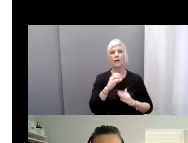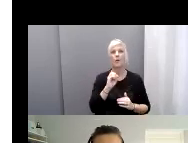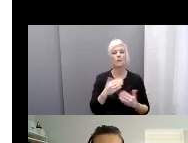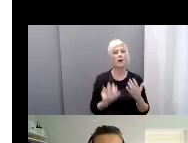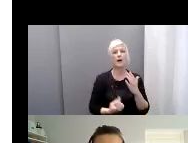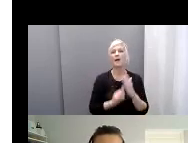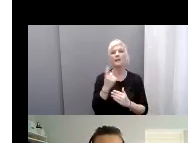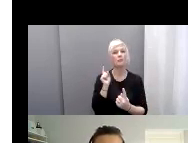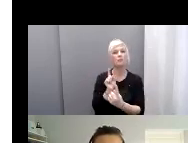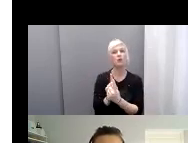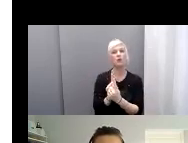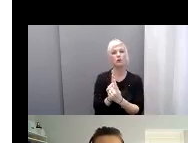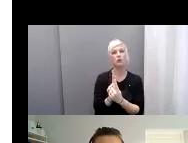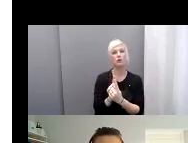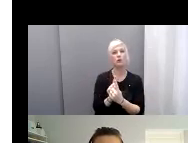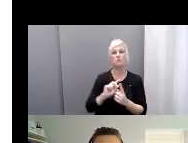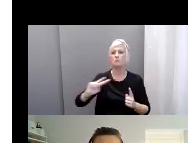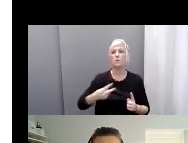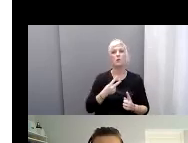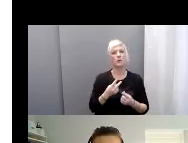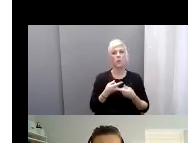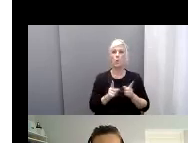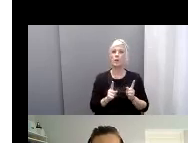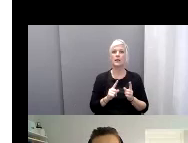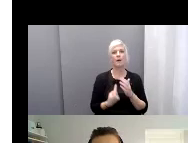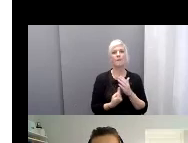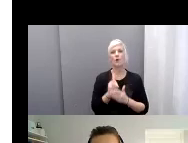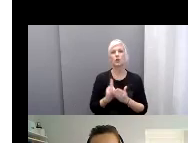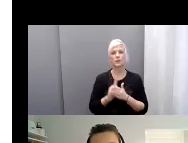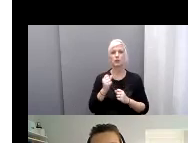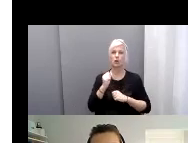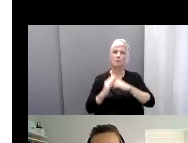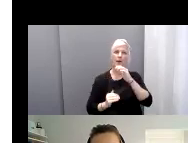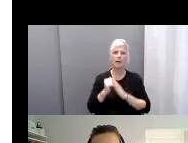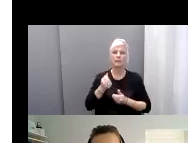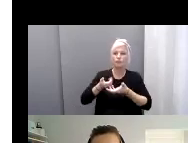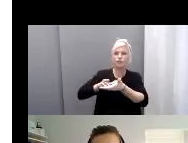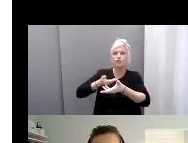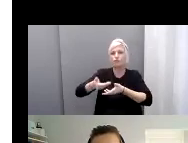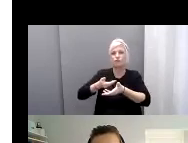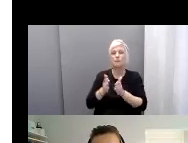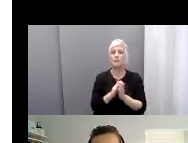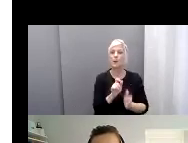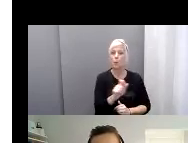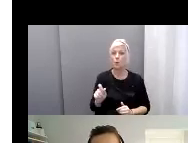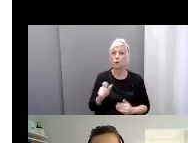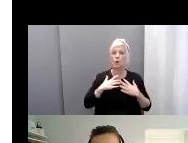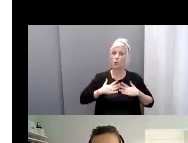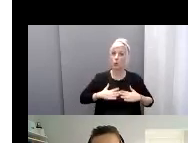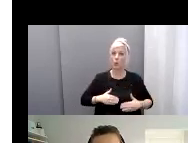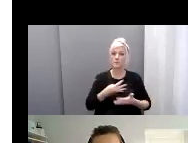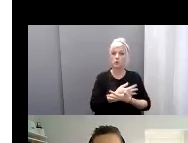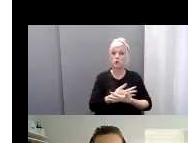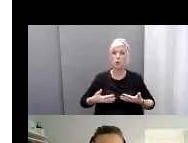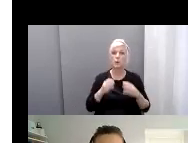när två personers unika förutsättningar ska förhandlas med ord men också med kroppsspråk. Hur förmedlas vad den